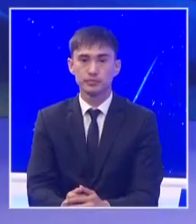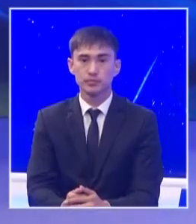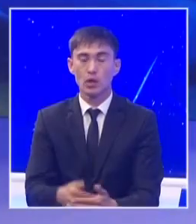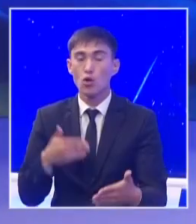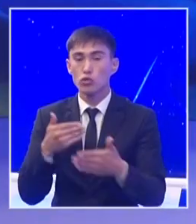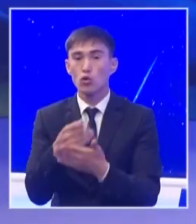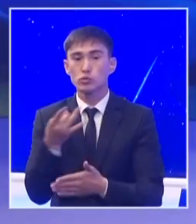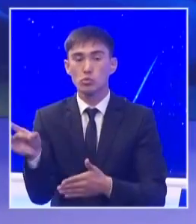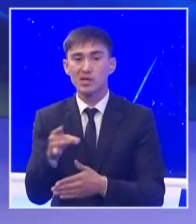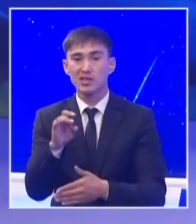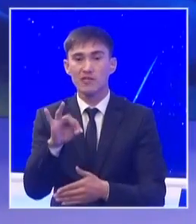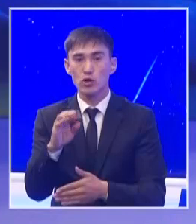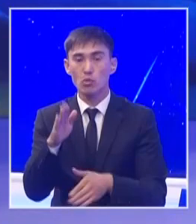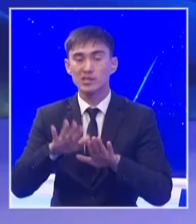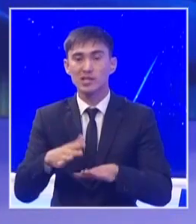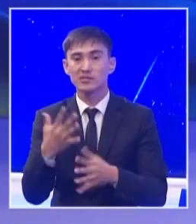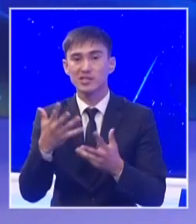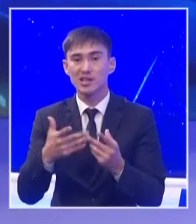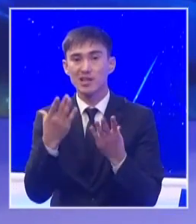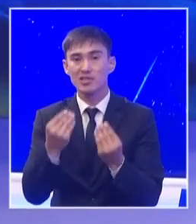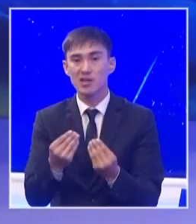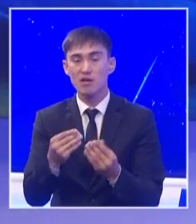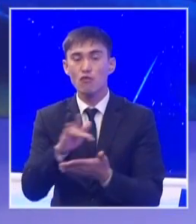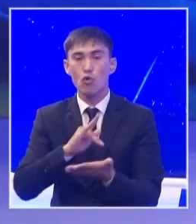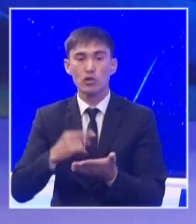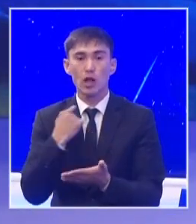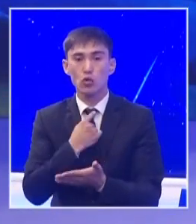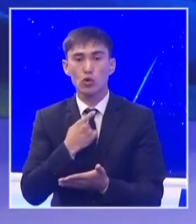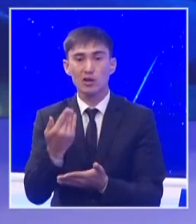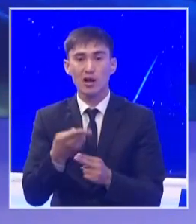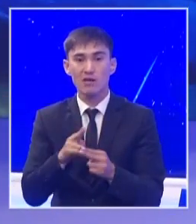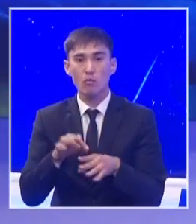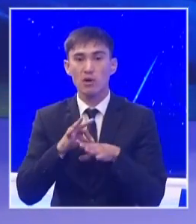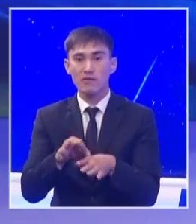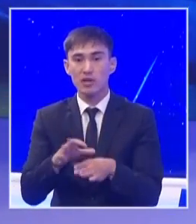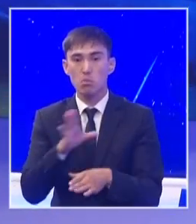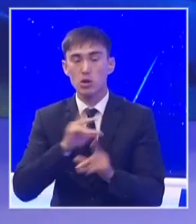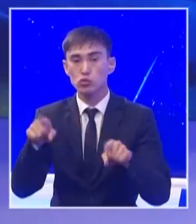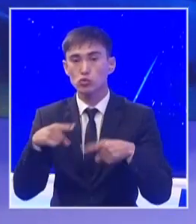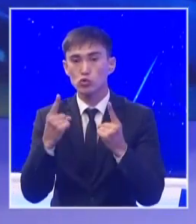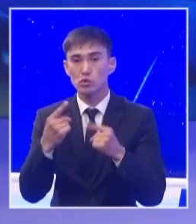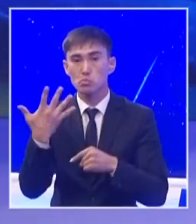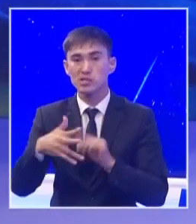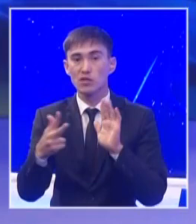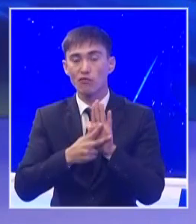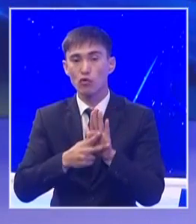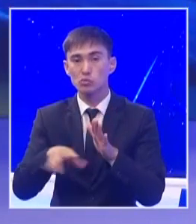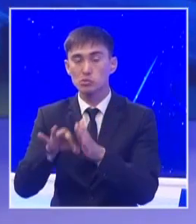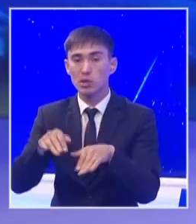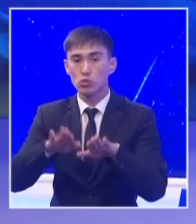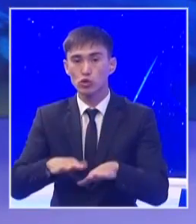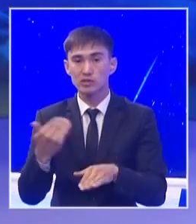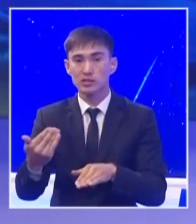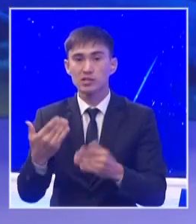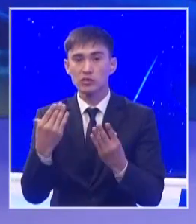До республиканского референдума осталось всего несколько дней. В городе Талдыкурган для его проведения были созданы 58